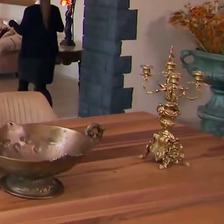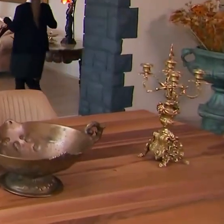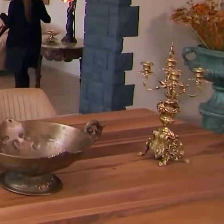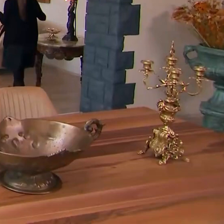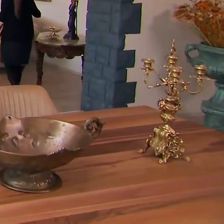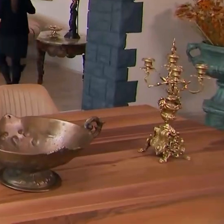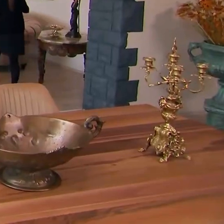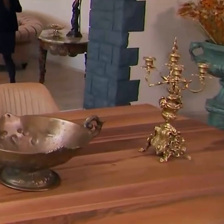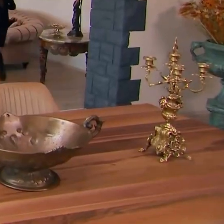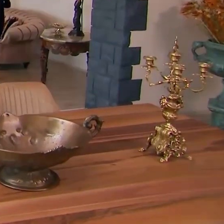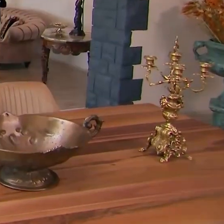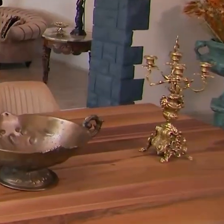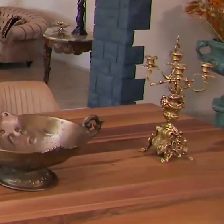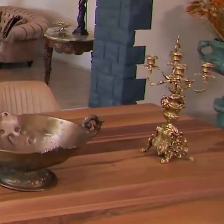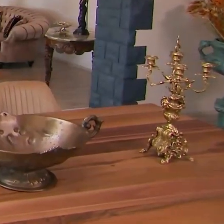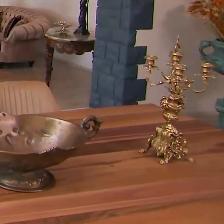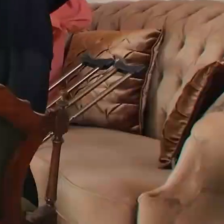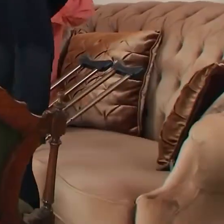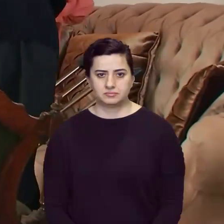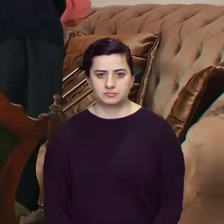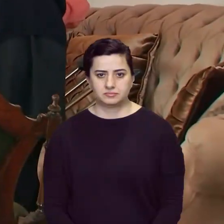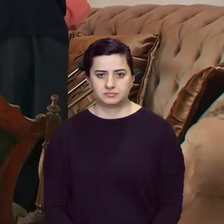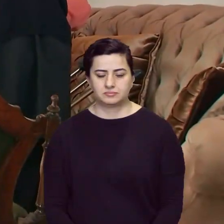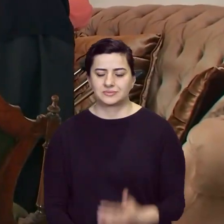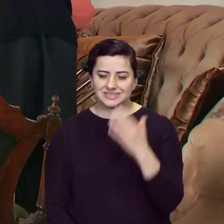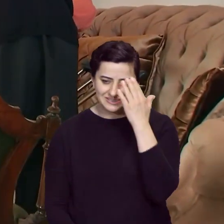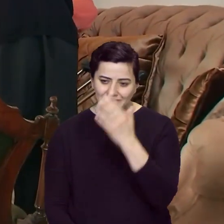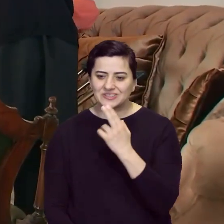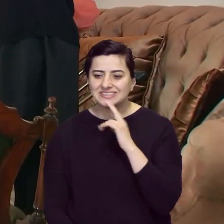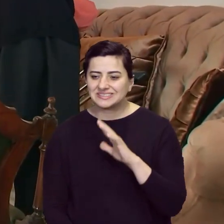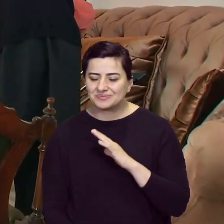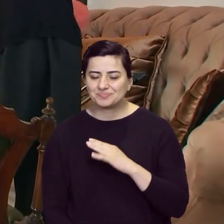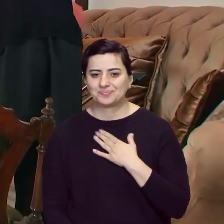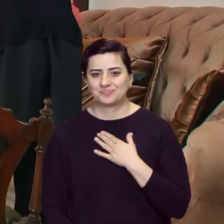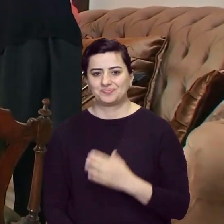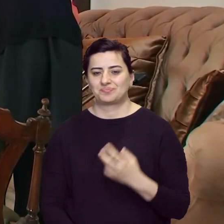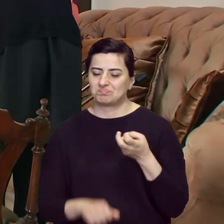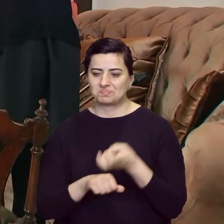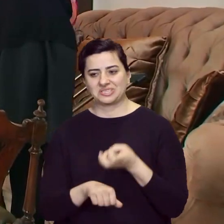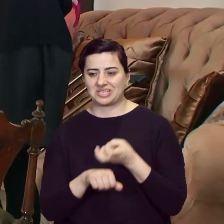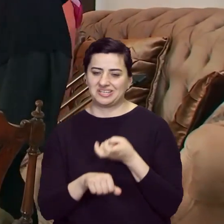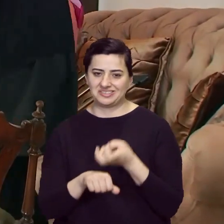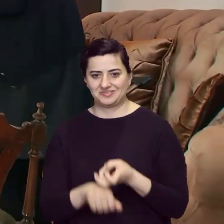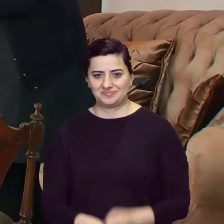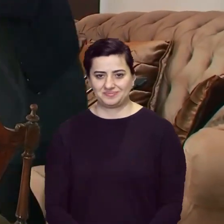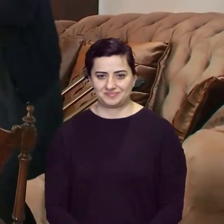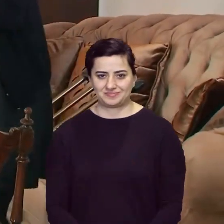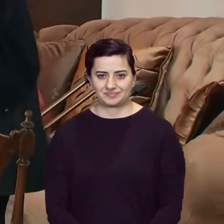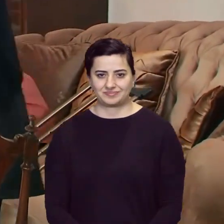Nazan elinde tepsiyle salona girdi. Sağ ol güzel kızım. Maşallah